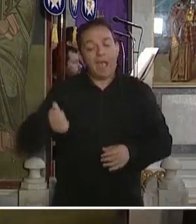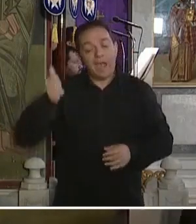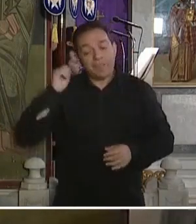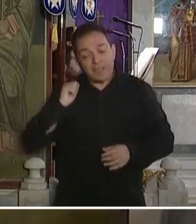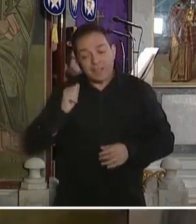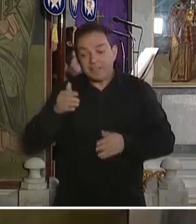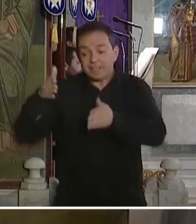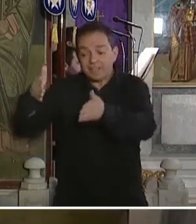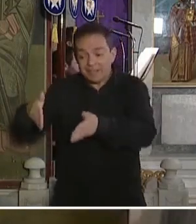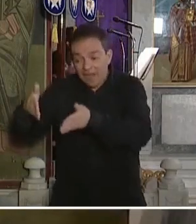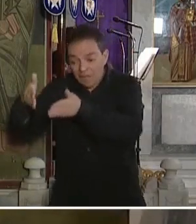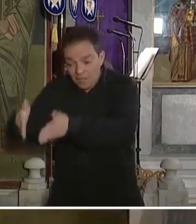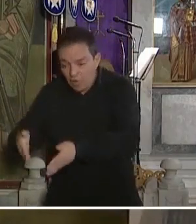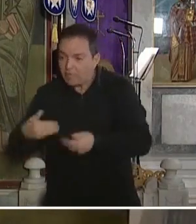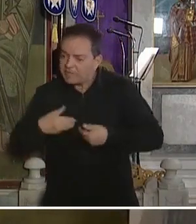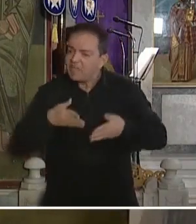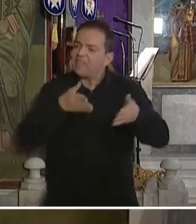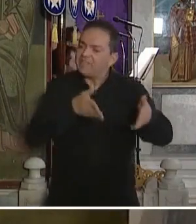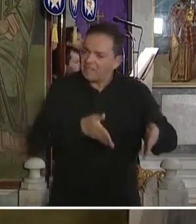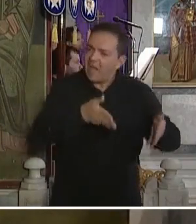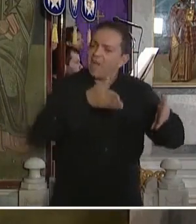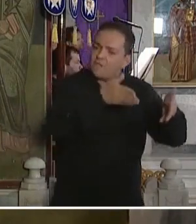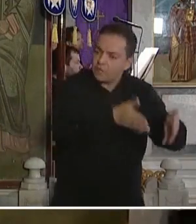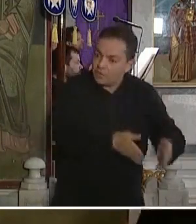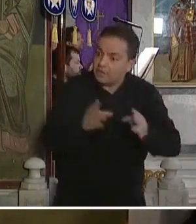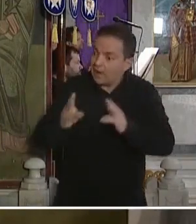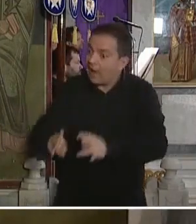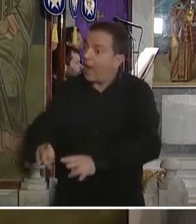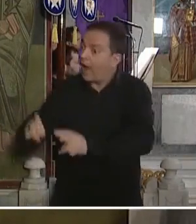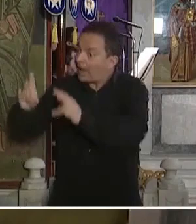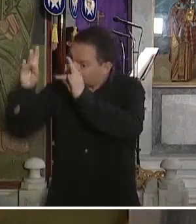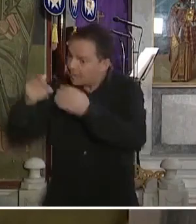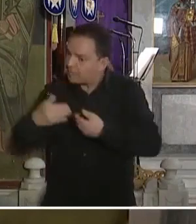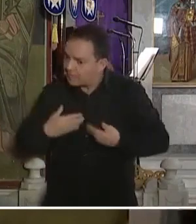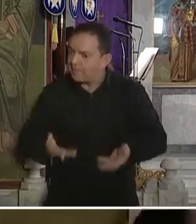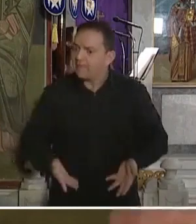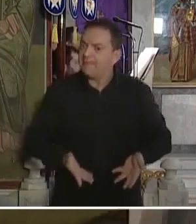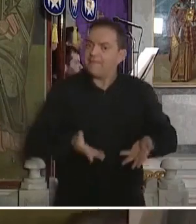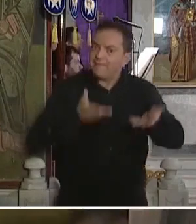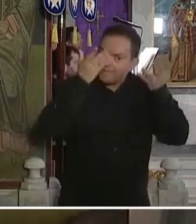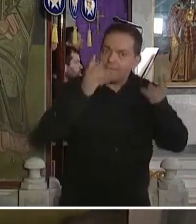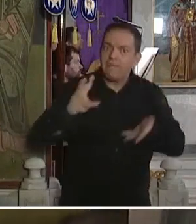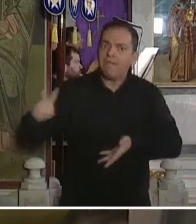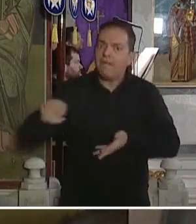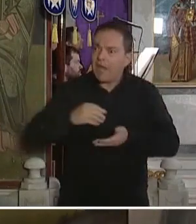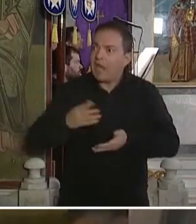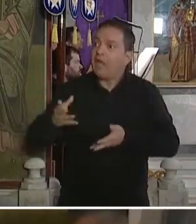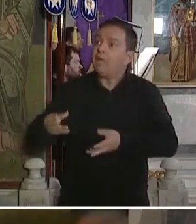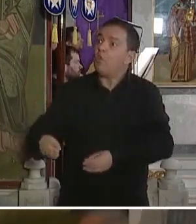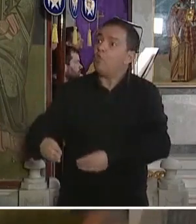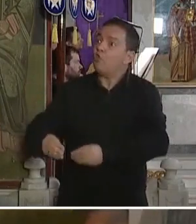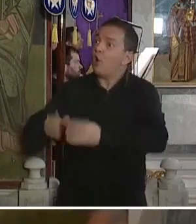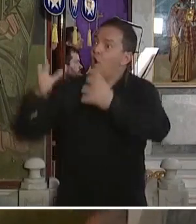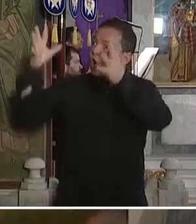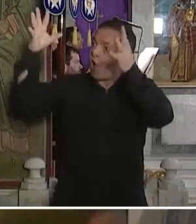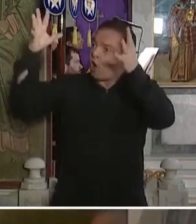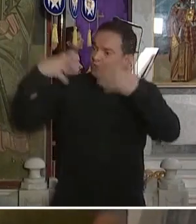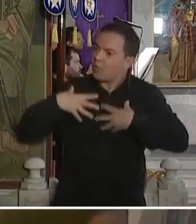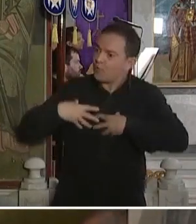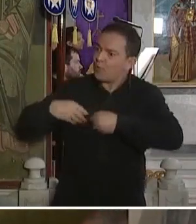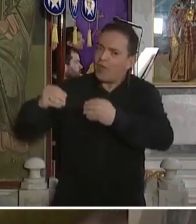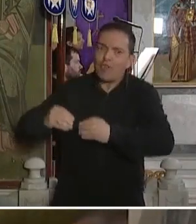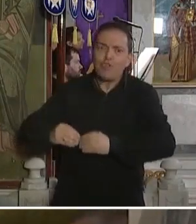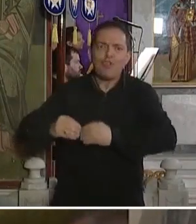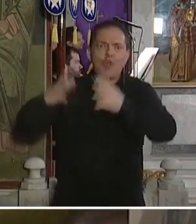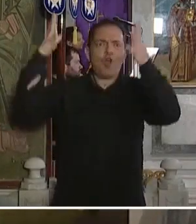Χριστέ, συνεγείρωμεν σήμερον αναστάντηση, στην εσταυρούμε, αυτός με συνδόξασον εν τη βασιλεία σου. Τι είναι